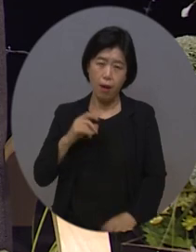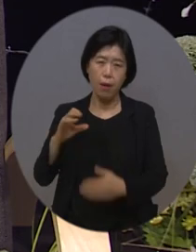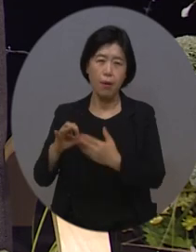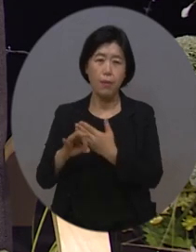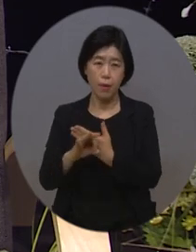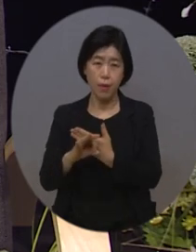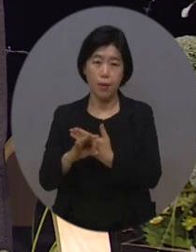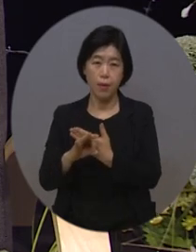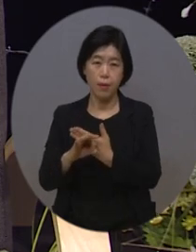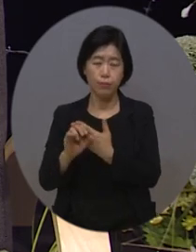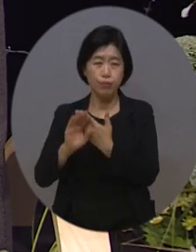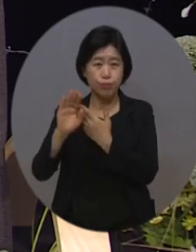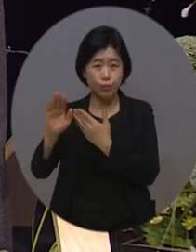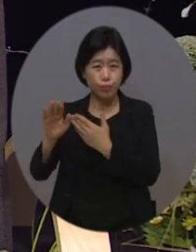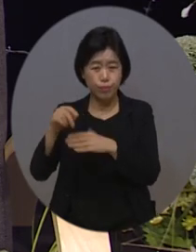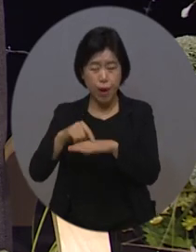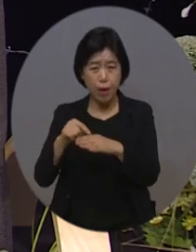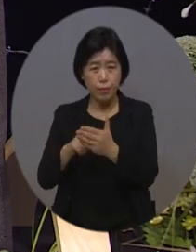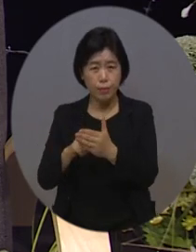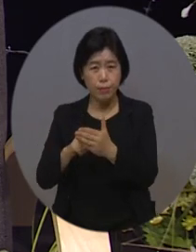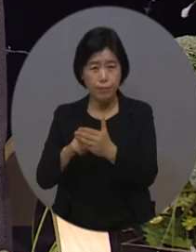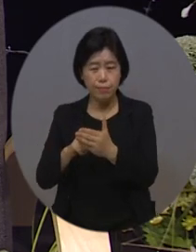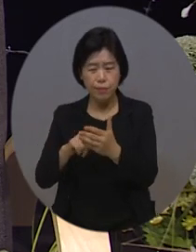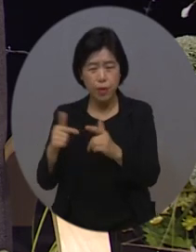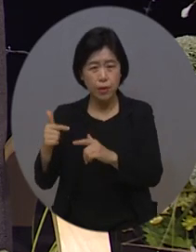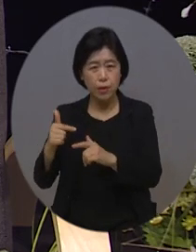뭉그러뜨리는 진물이 될까요?